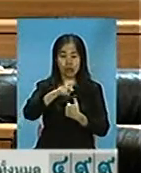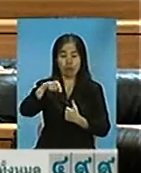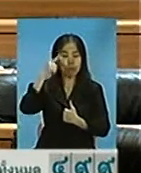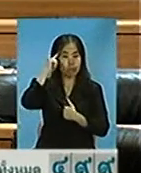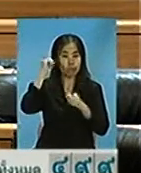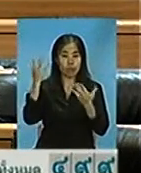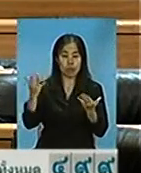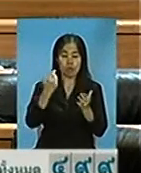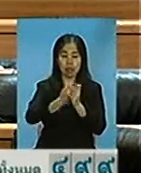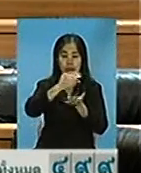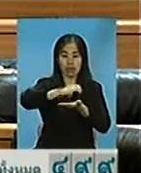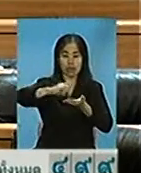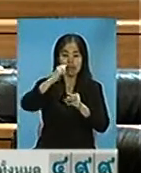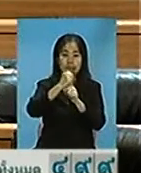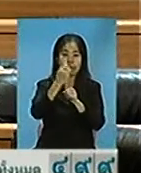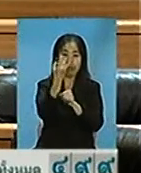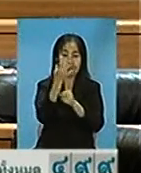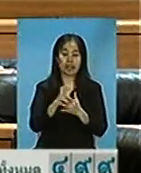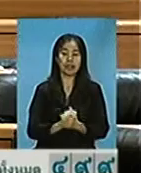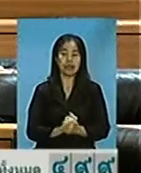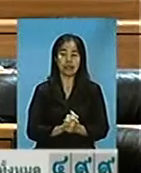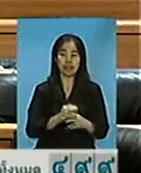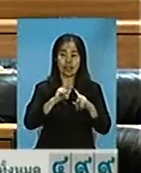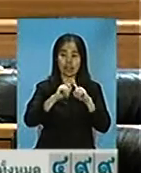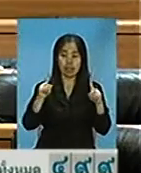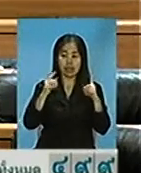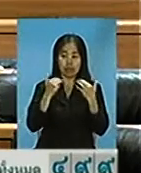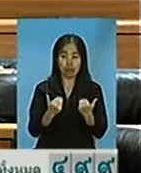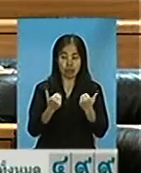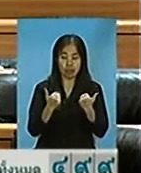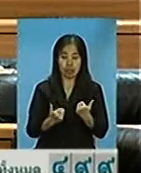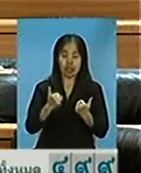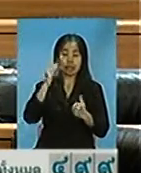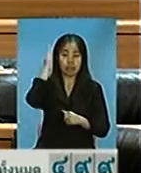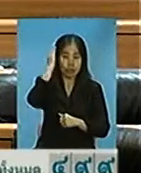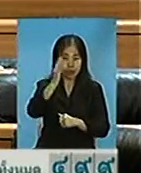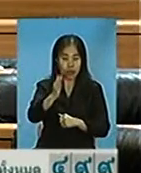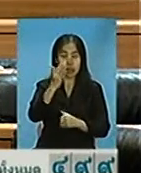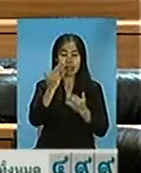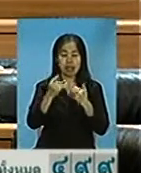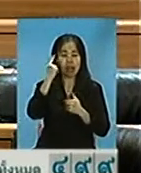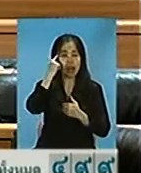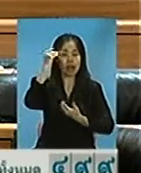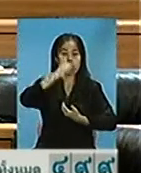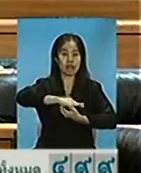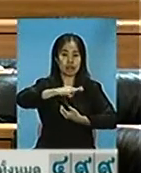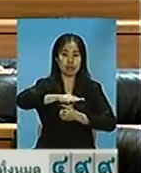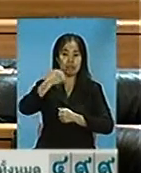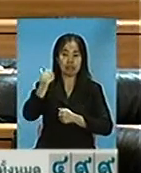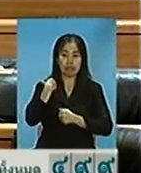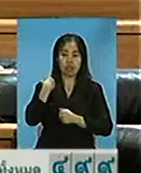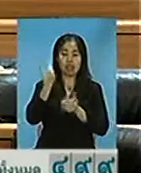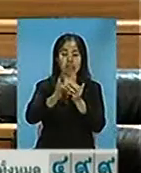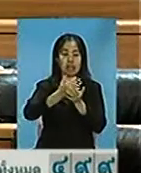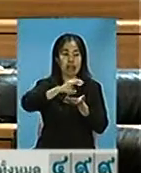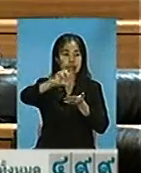ม่รู้ว่าท่านกำลังเอาเงินเขาไปทำอะไรแต่วันนี้หรือพรุ่งนี้เขาจะรู้เลยครับท่านพิเชษท่านจะเอาเงินเขาไปทำอะ